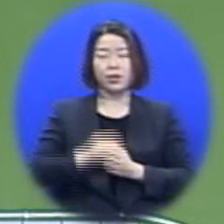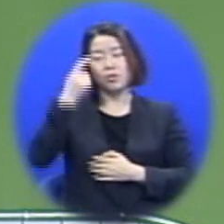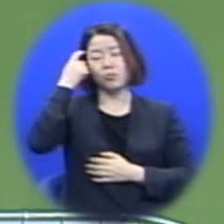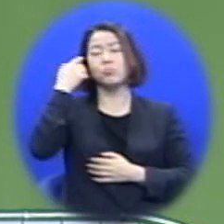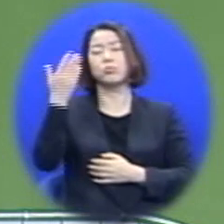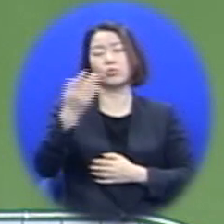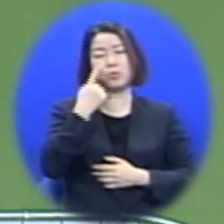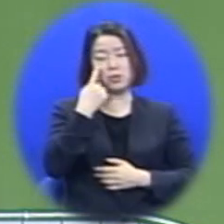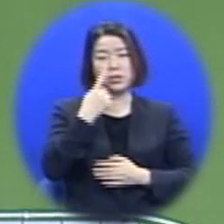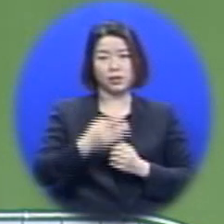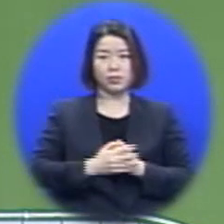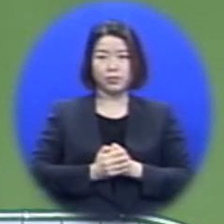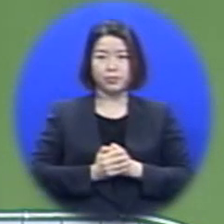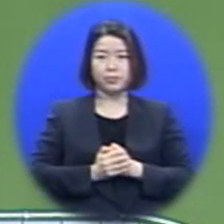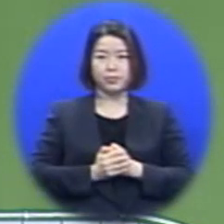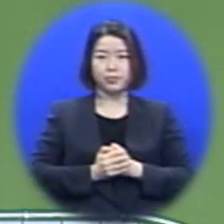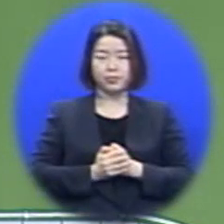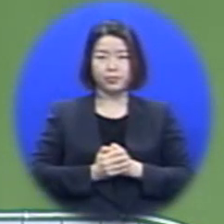물어보세요. 네.